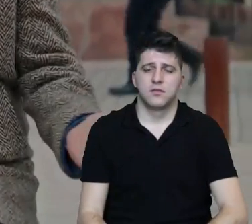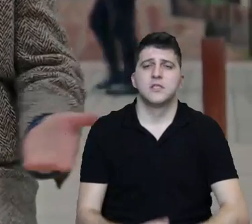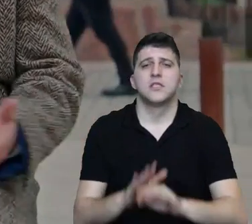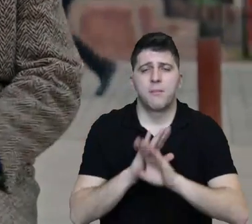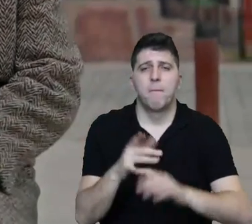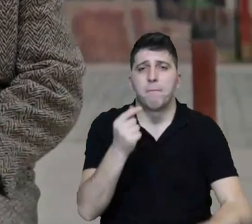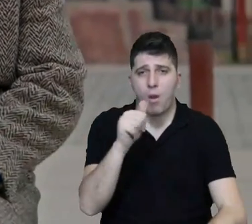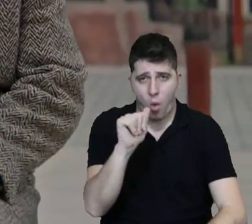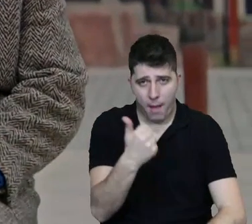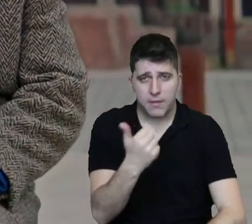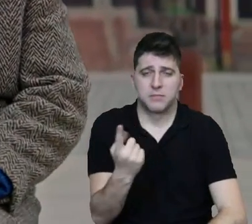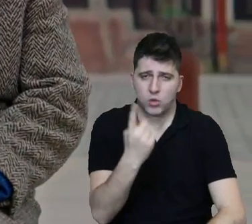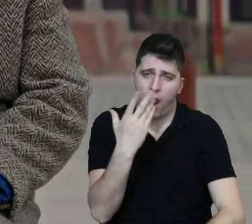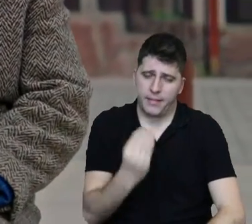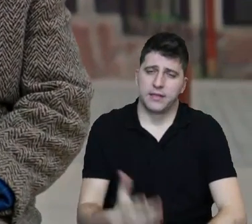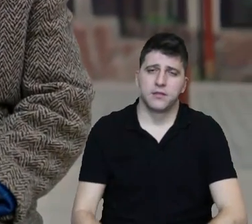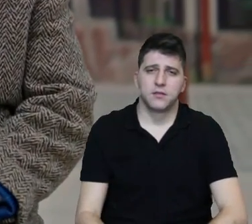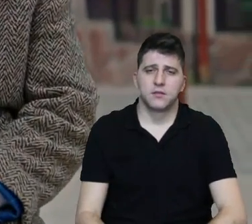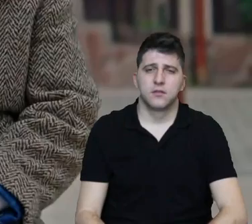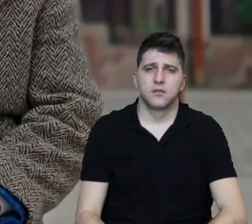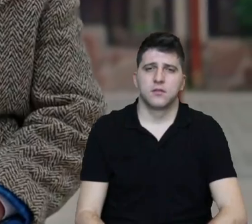Tamam, para önemli bir insan olabilir.